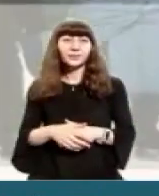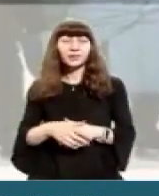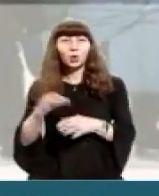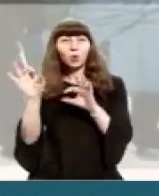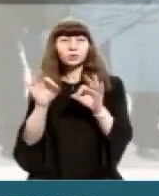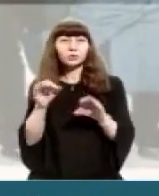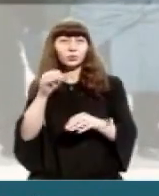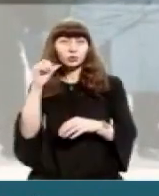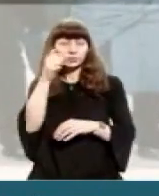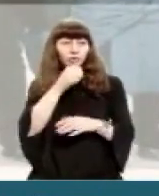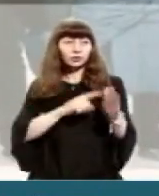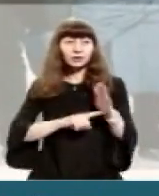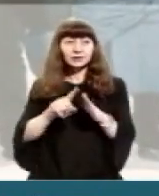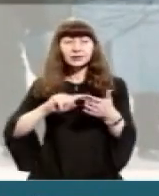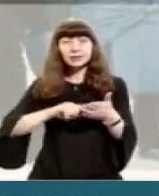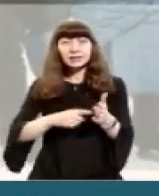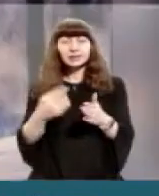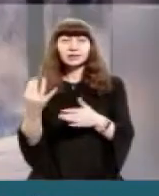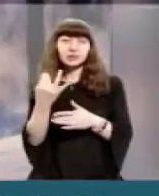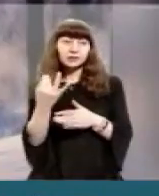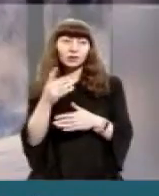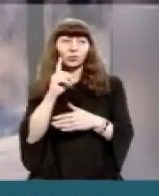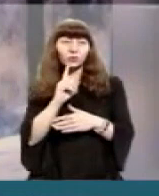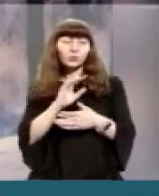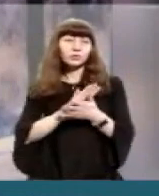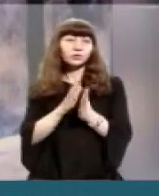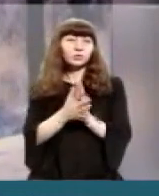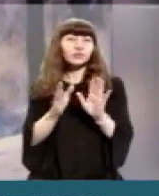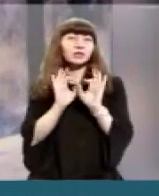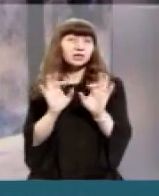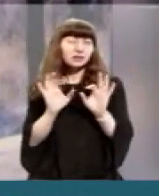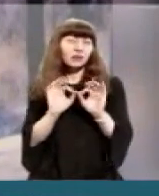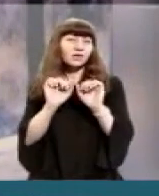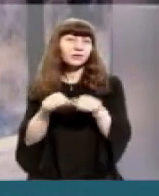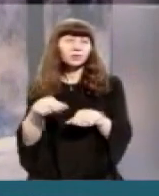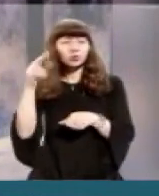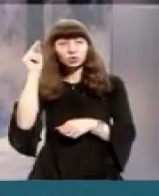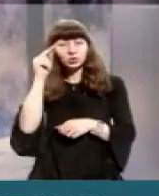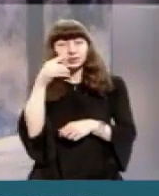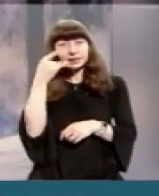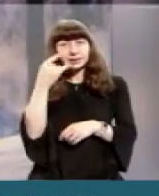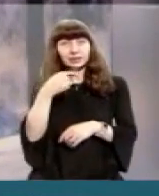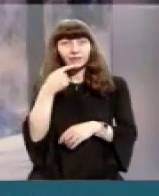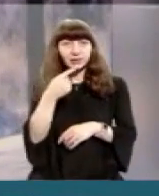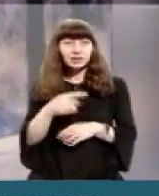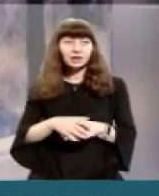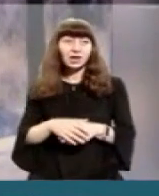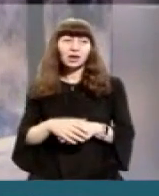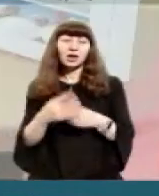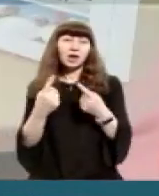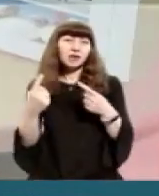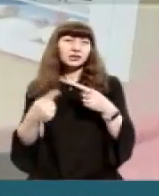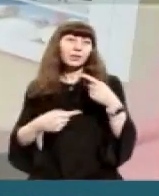года. Проект, цель которого в интересной и доступной форме рассказать о способах изучения казахского языка